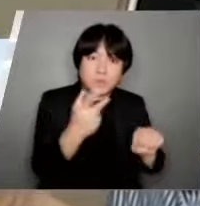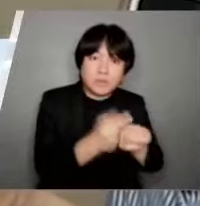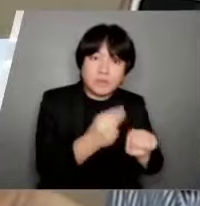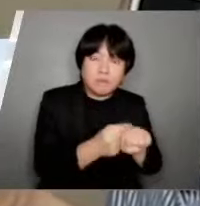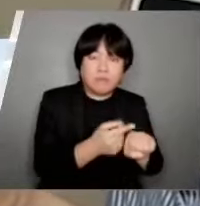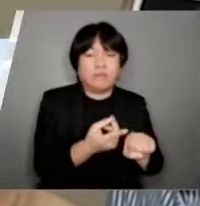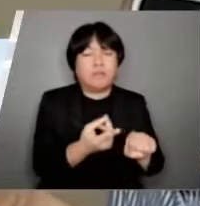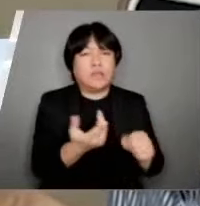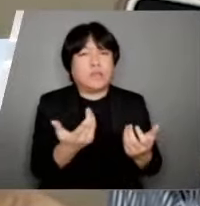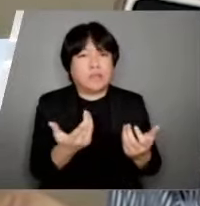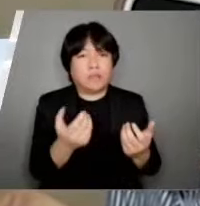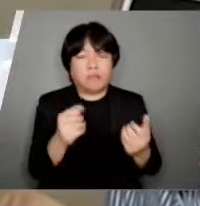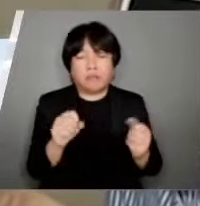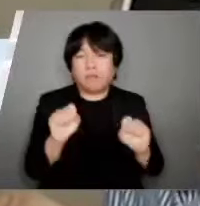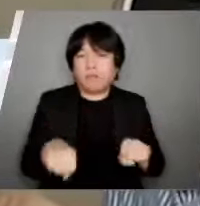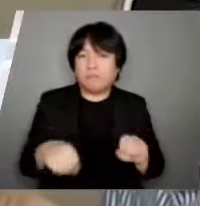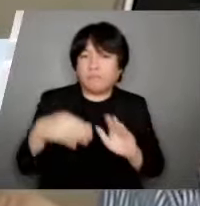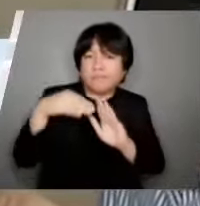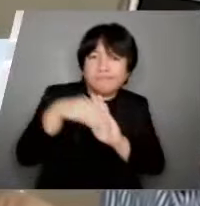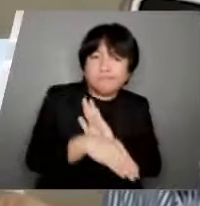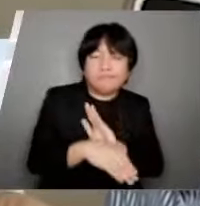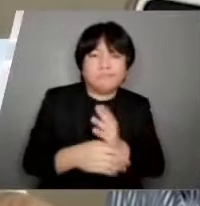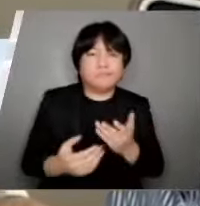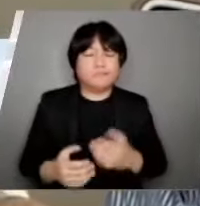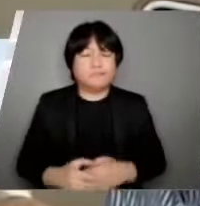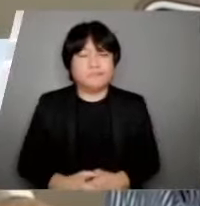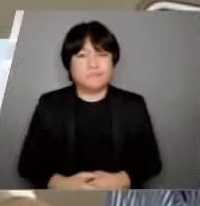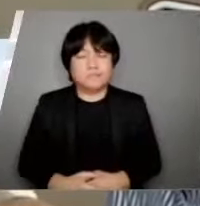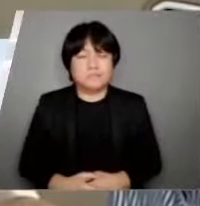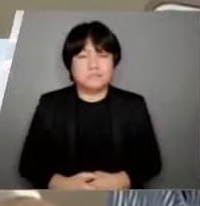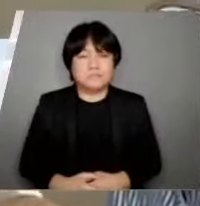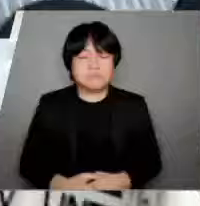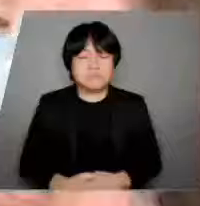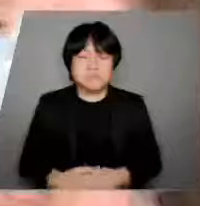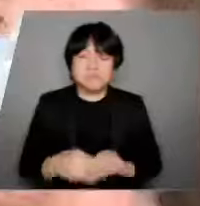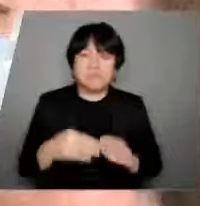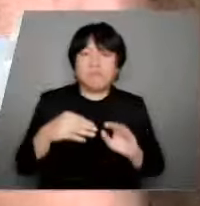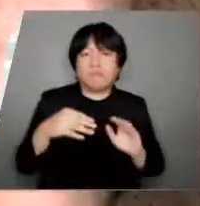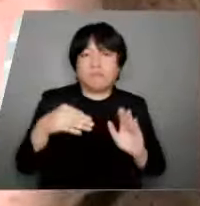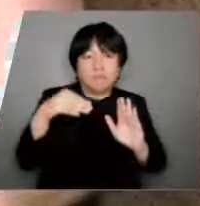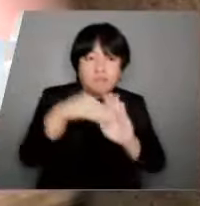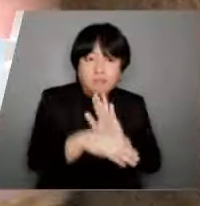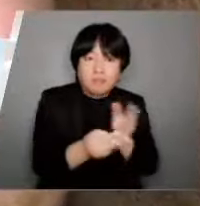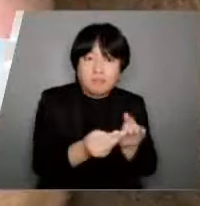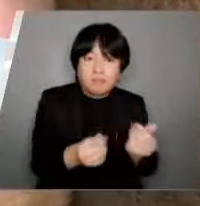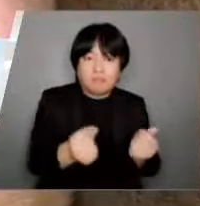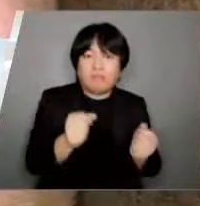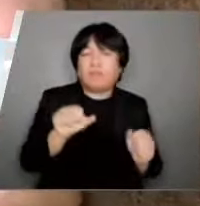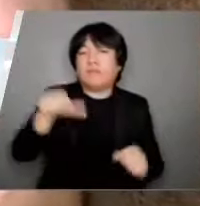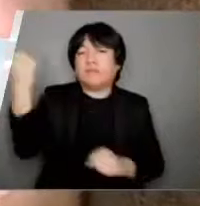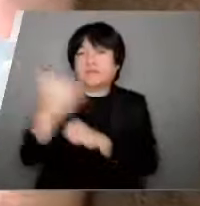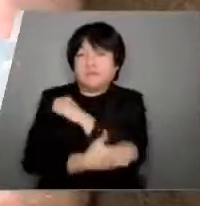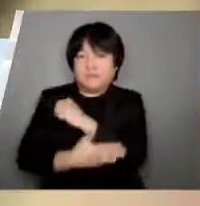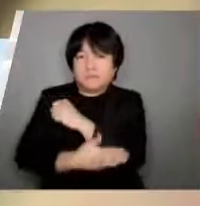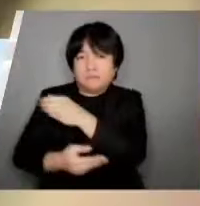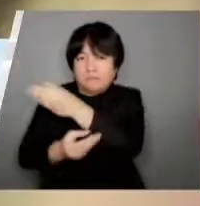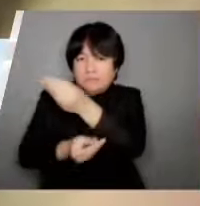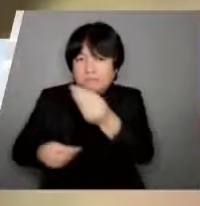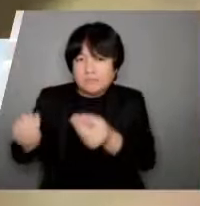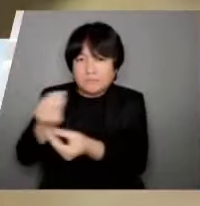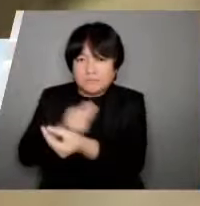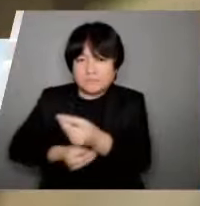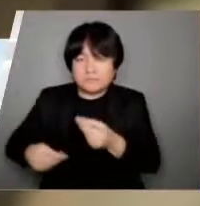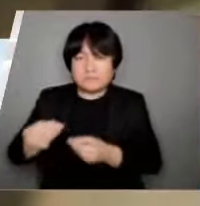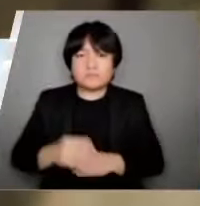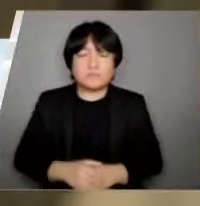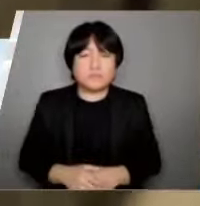of importation, no? At of course, ayaw ko mag-import as much as possible. Sa Batangas na isa sa pinaka-apektado ngayon, kumalat